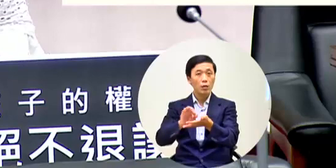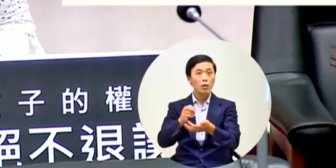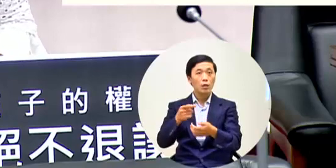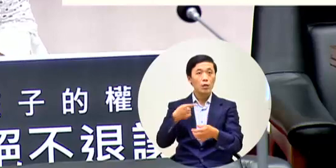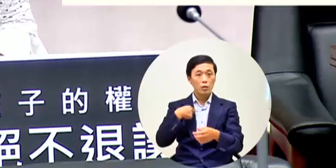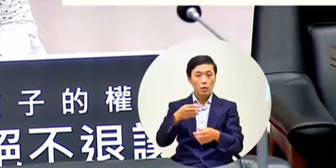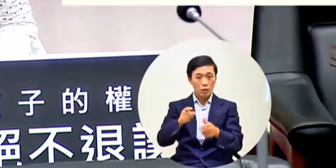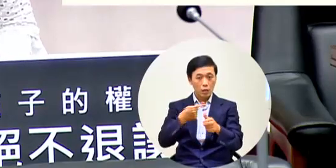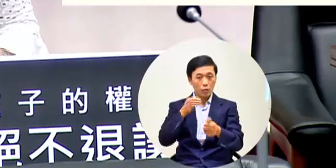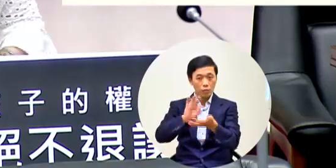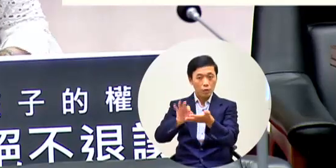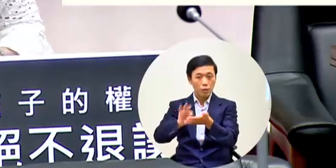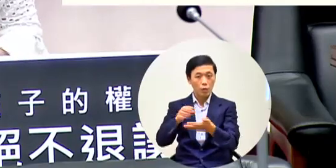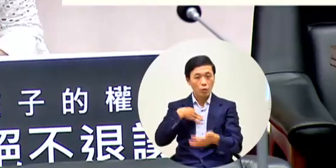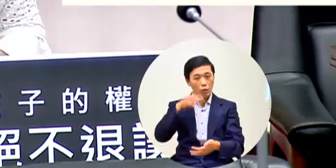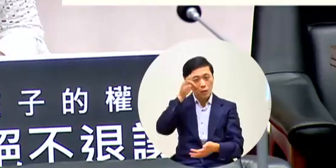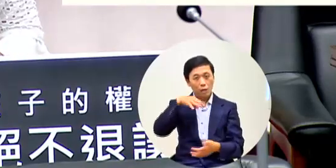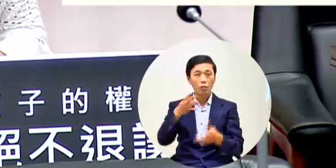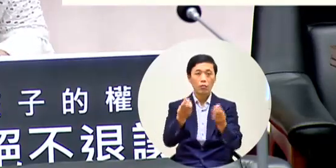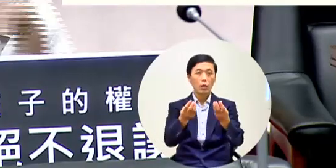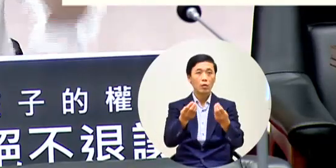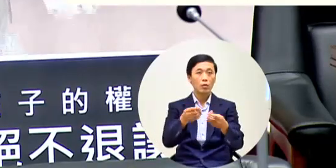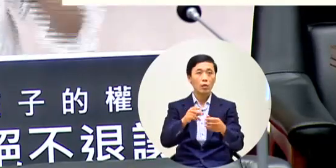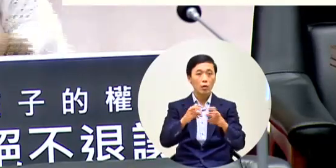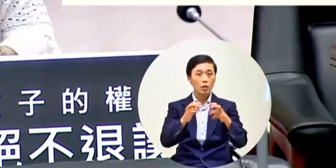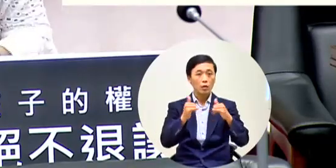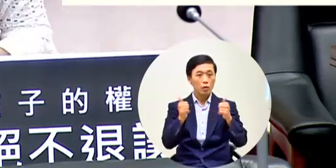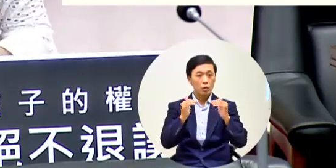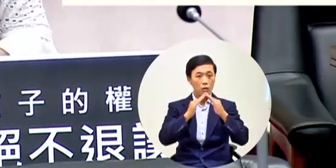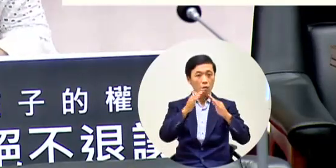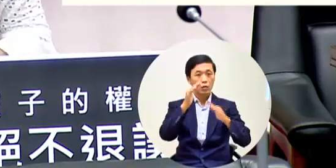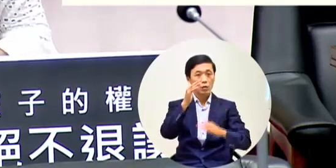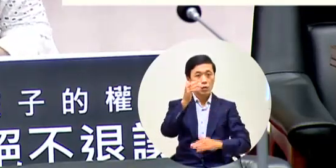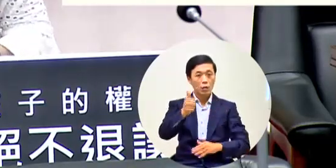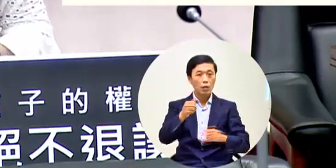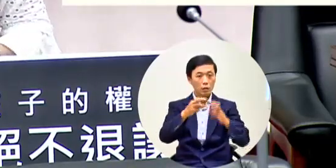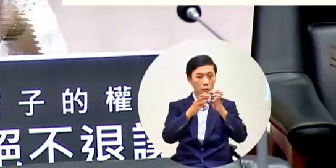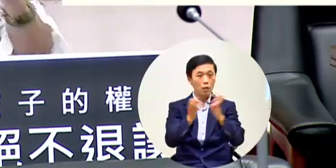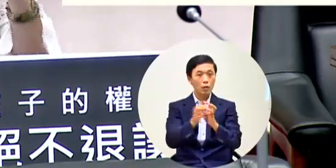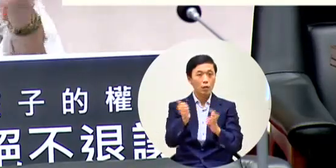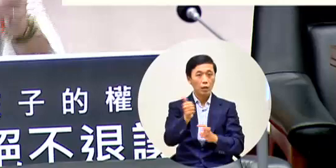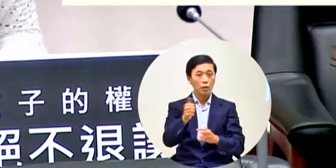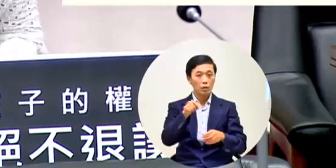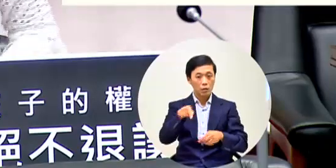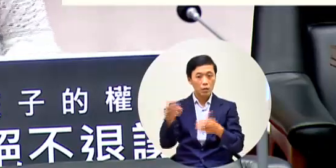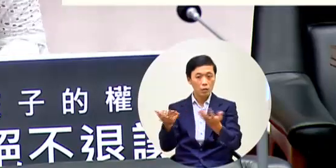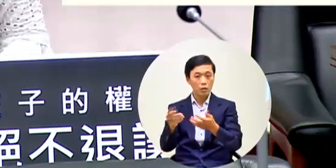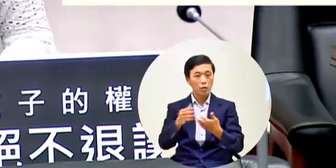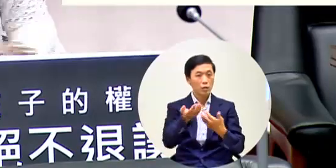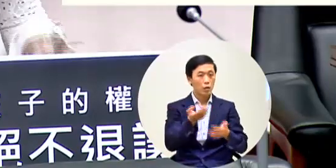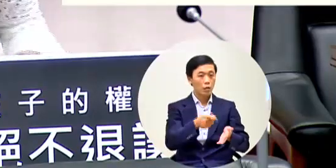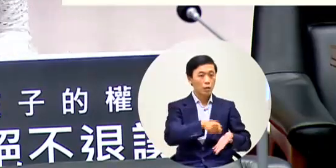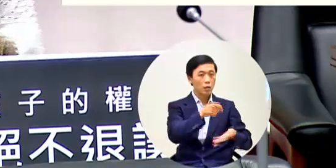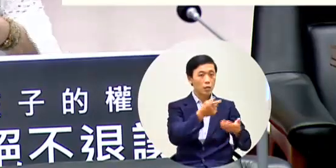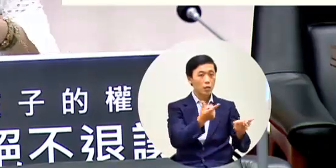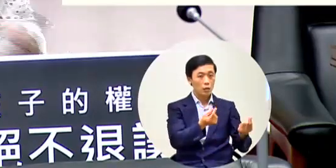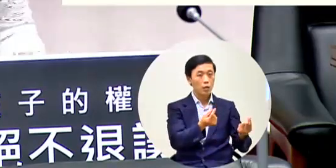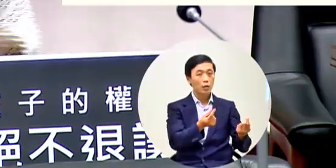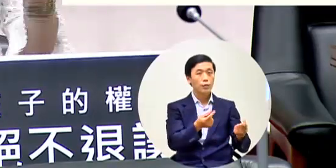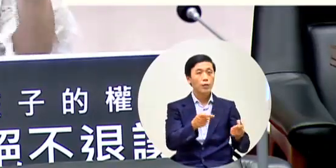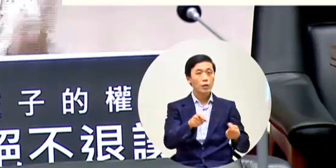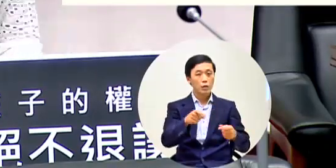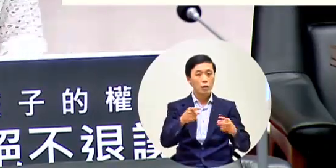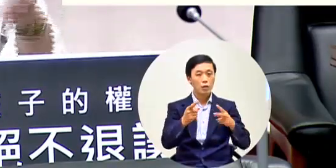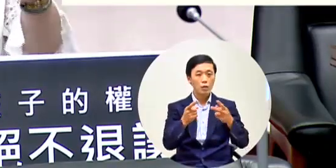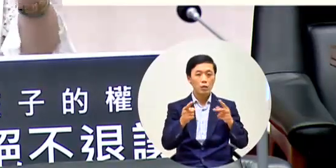有看到。所以杨市长这件啦哈，含他多一件，其实这种小代志也不应该，也